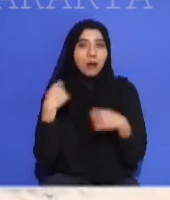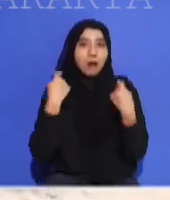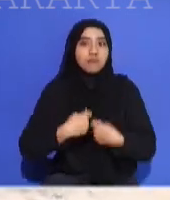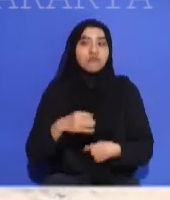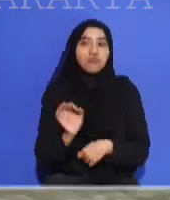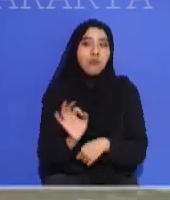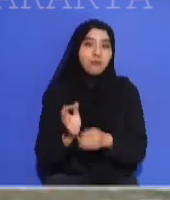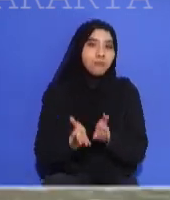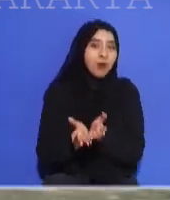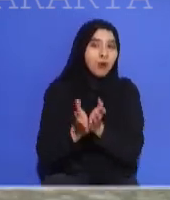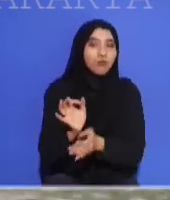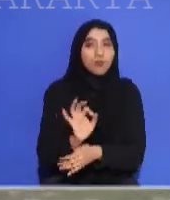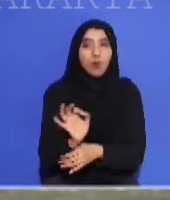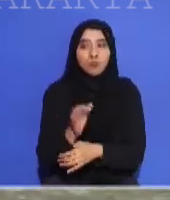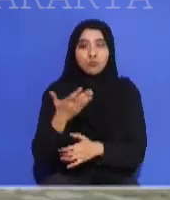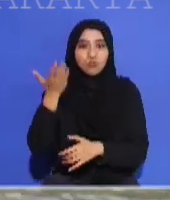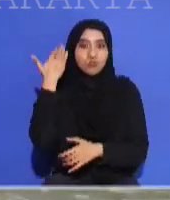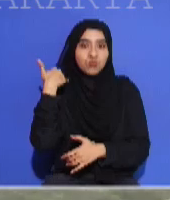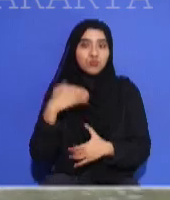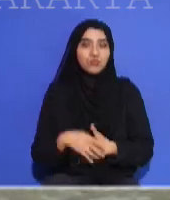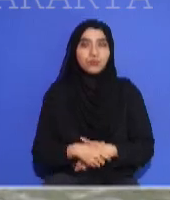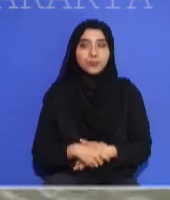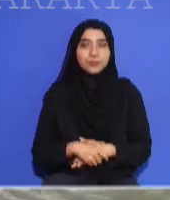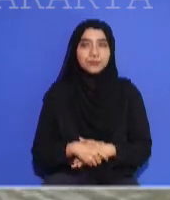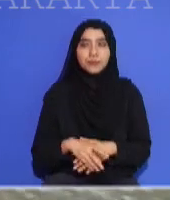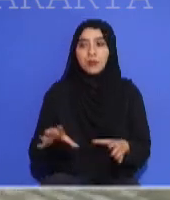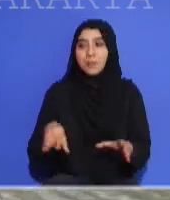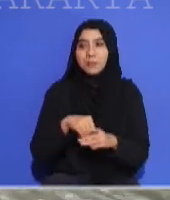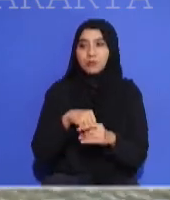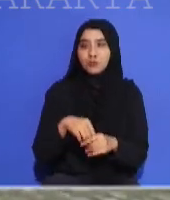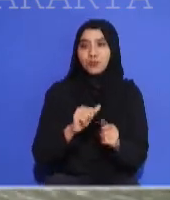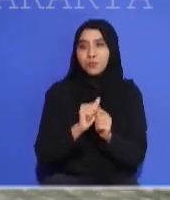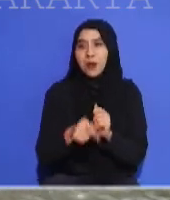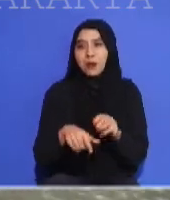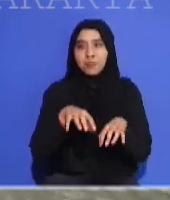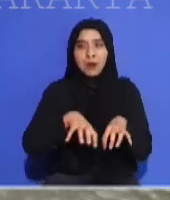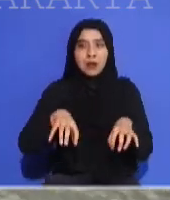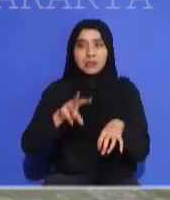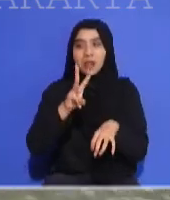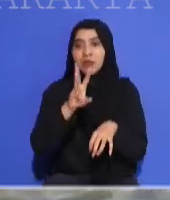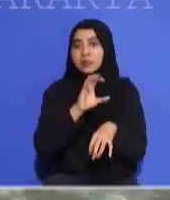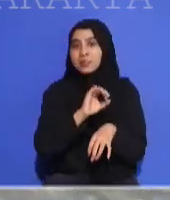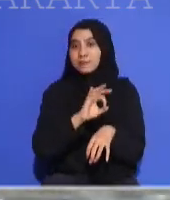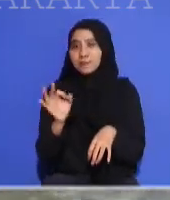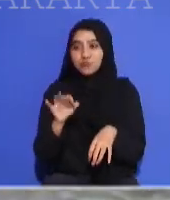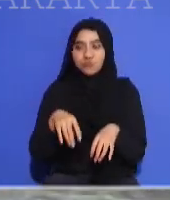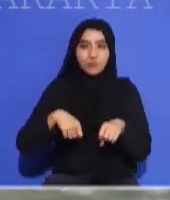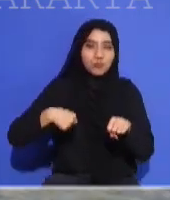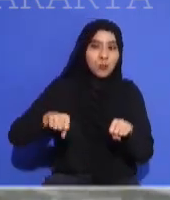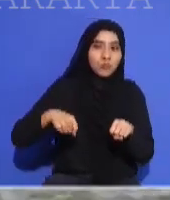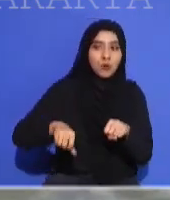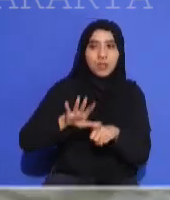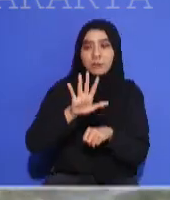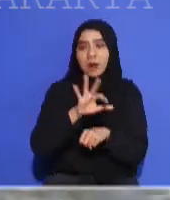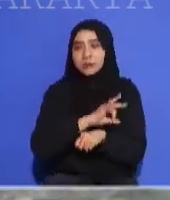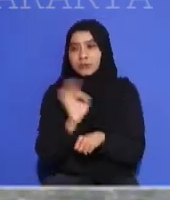perahu. Melebet ing jujukan wisata menika, para pelancong namung bayar parkir Rp3.000 kangge pit motor lan gangsal